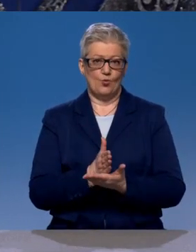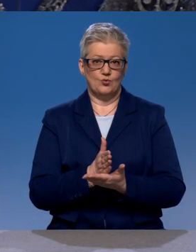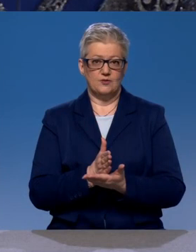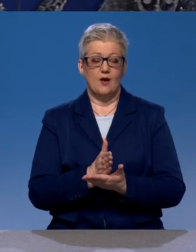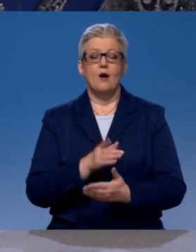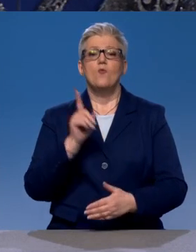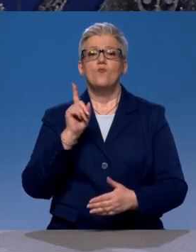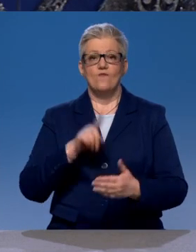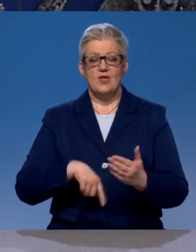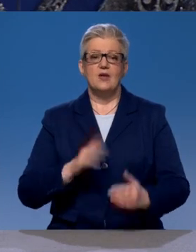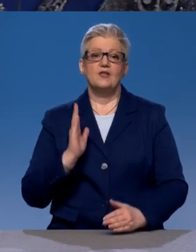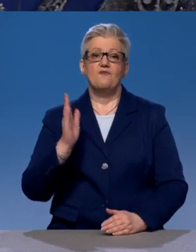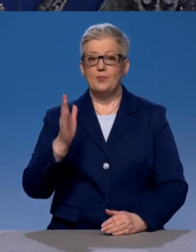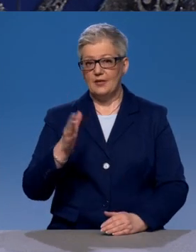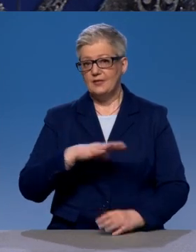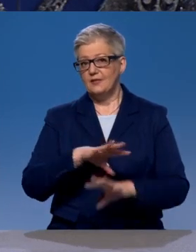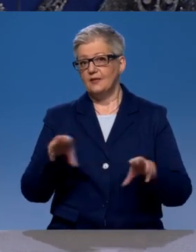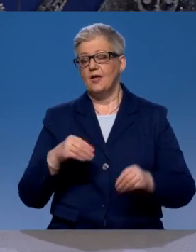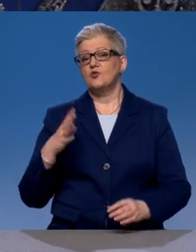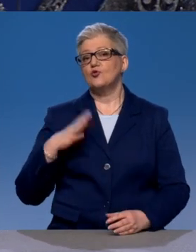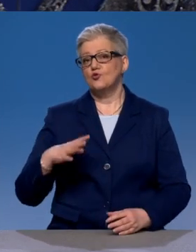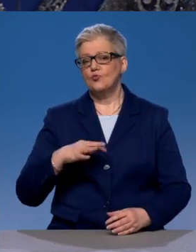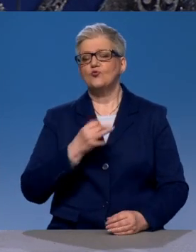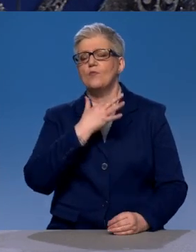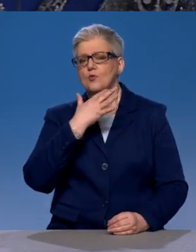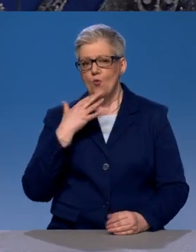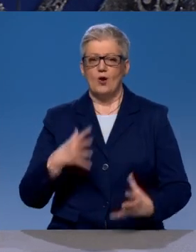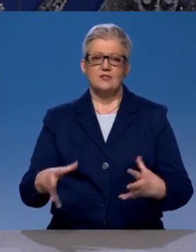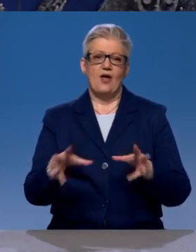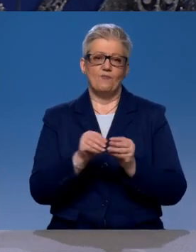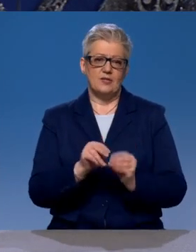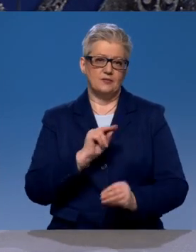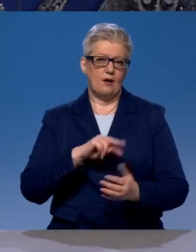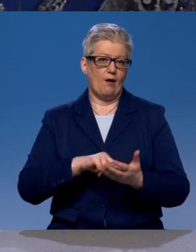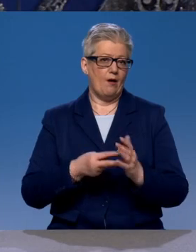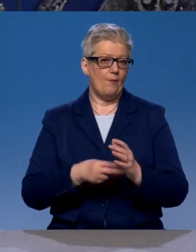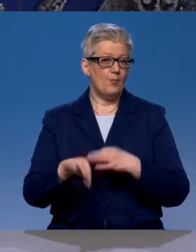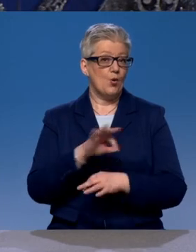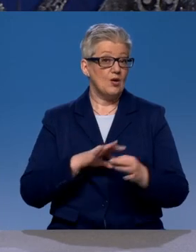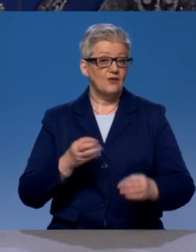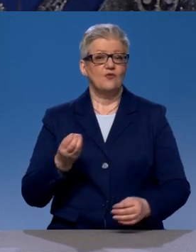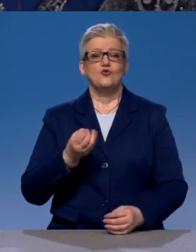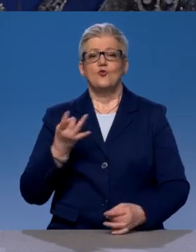Уверен, впереди нас ждет еще много совместных проектов. Еще раз с юбилеем!